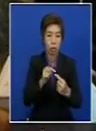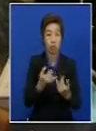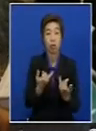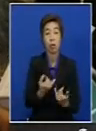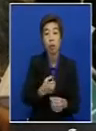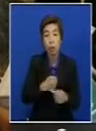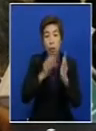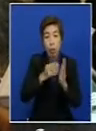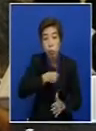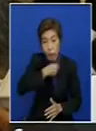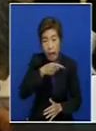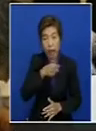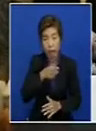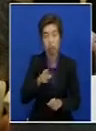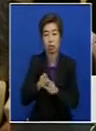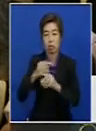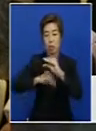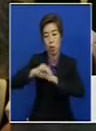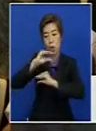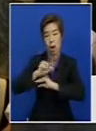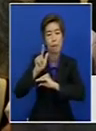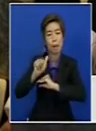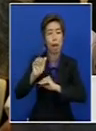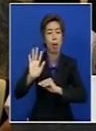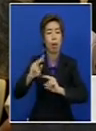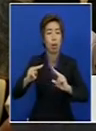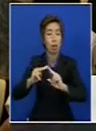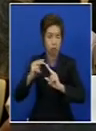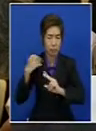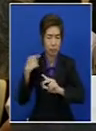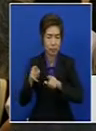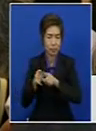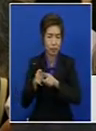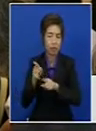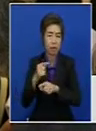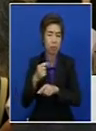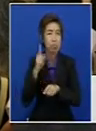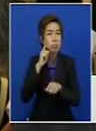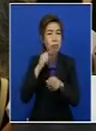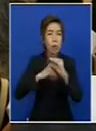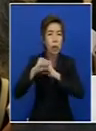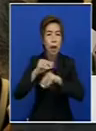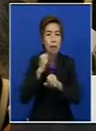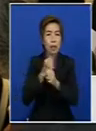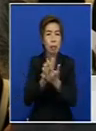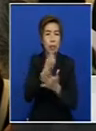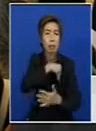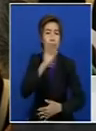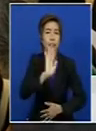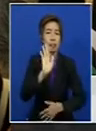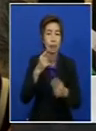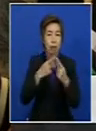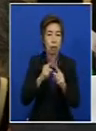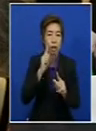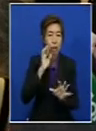ครงการซึ่งเป็นโครงการหลักของเราซึ่งไม่ใช่โครงการซึ่งจะทำกำไรนะครับ